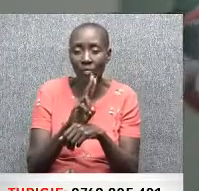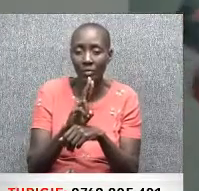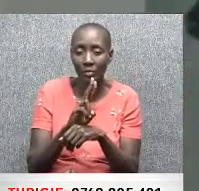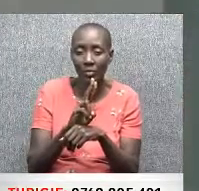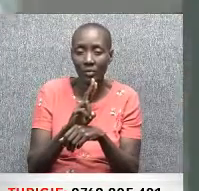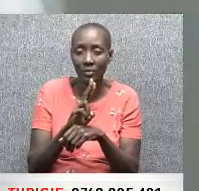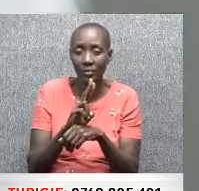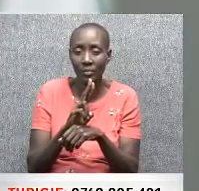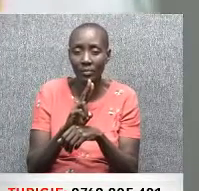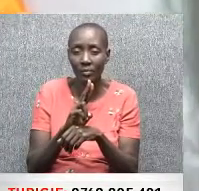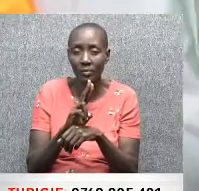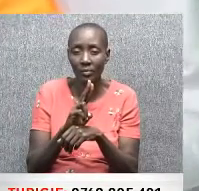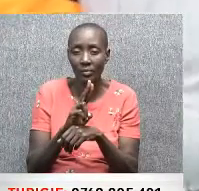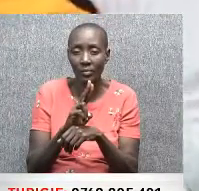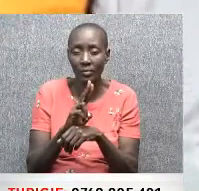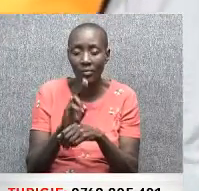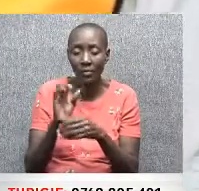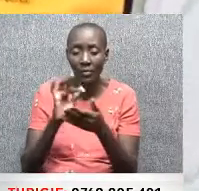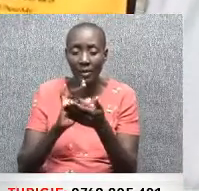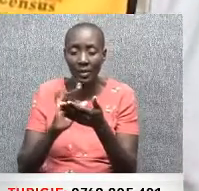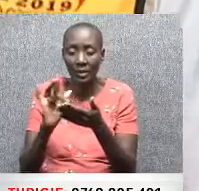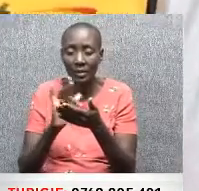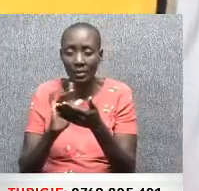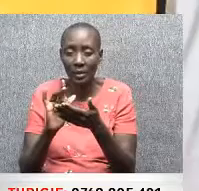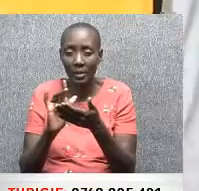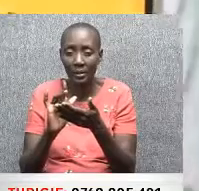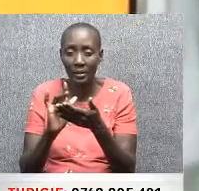cover. Then